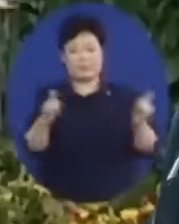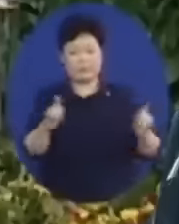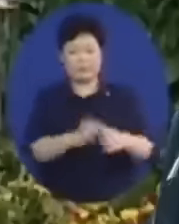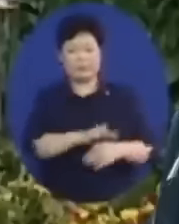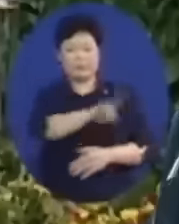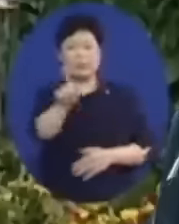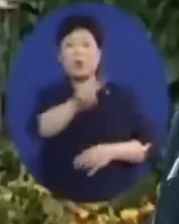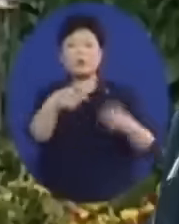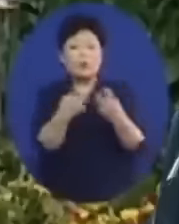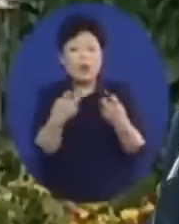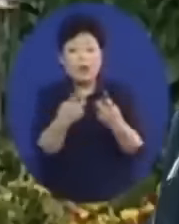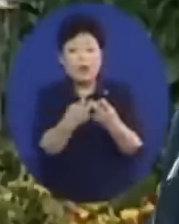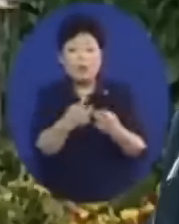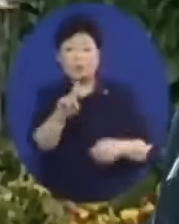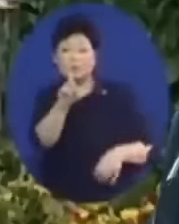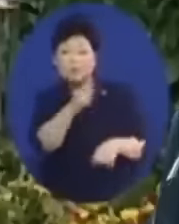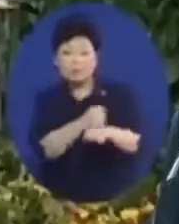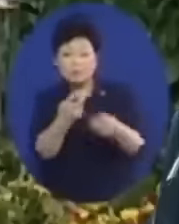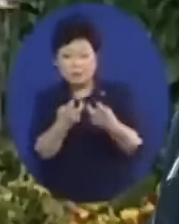그러면 우리가 어떻게 할까요?